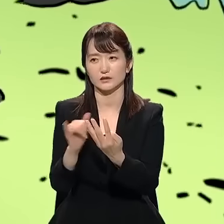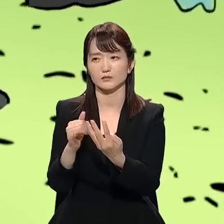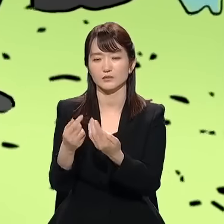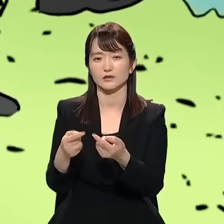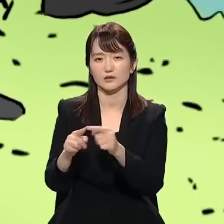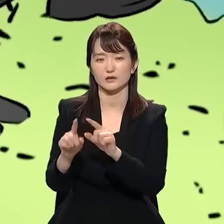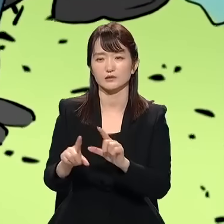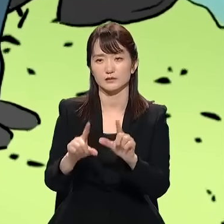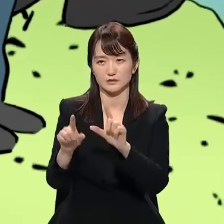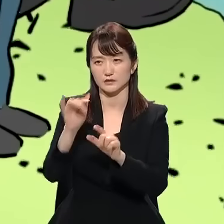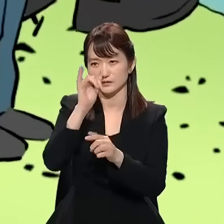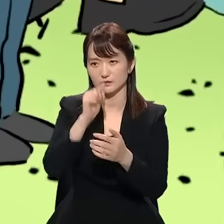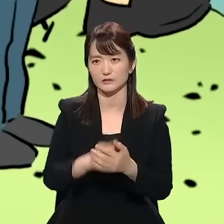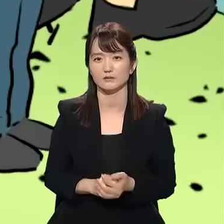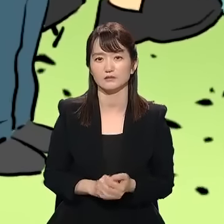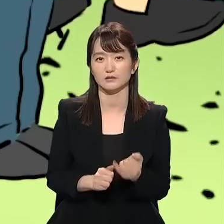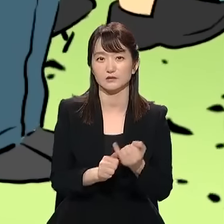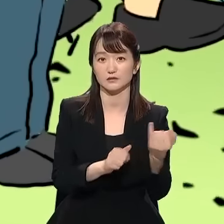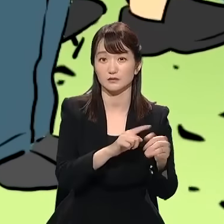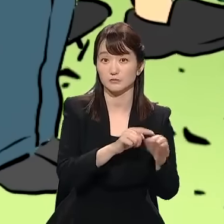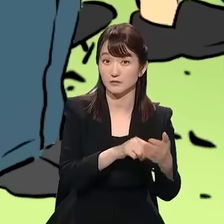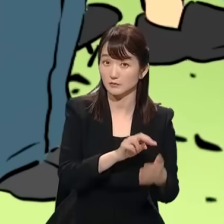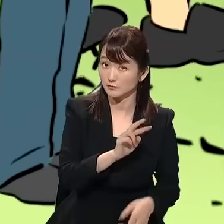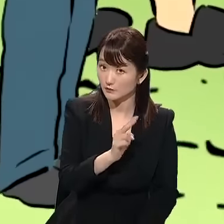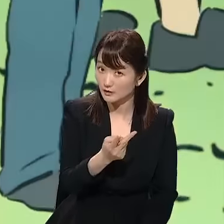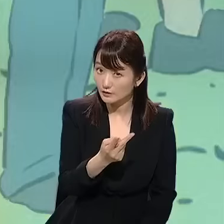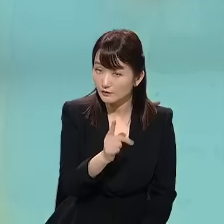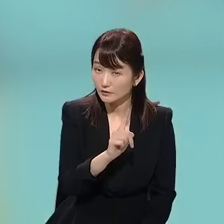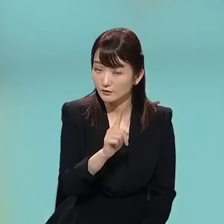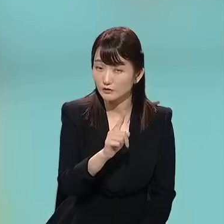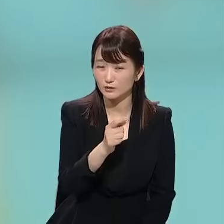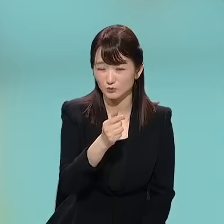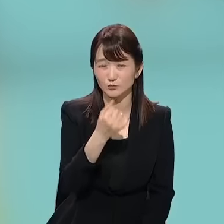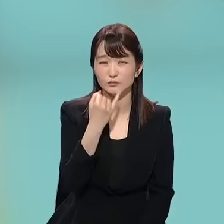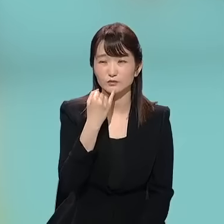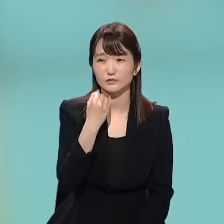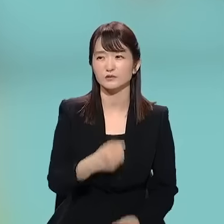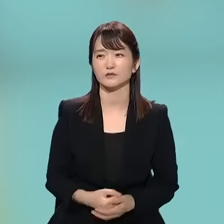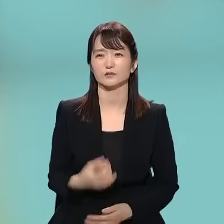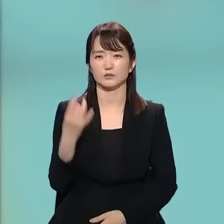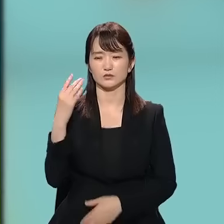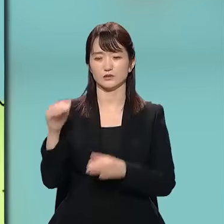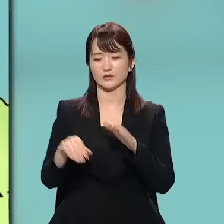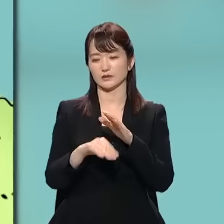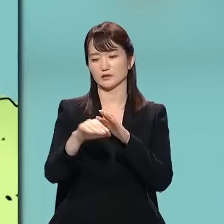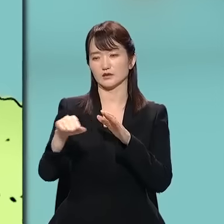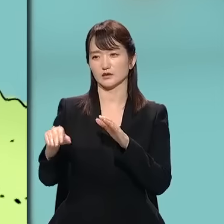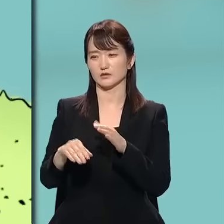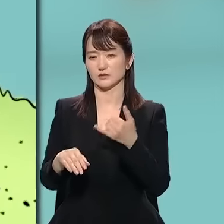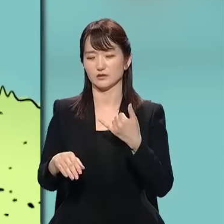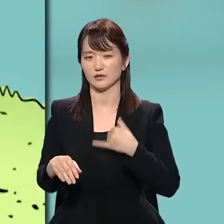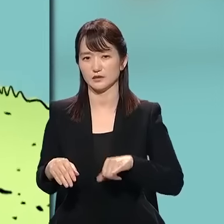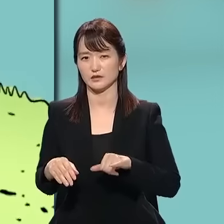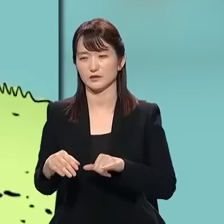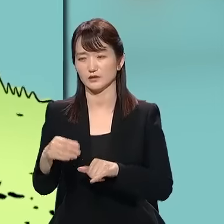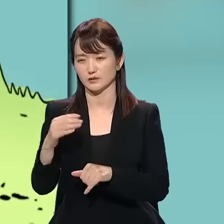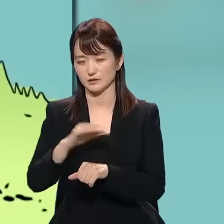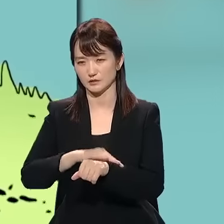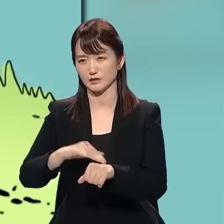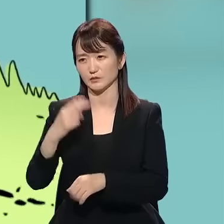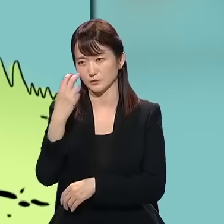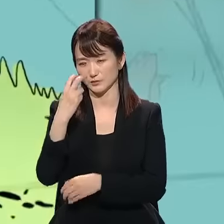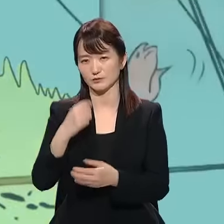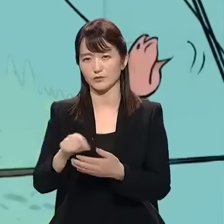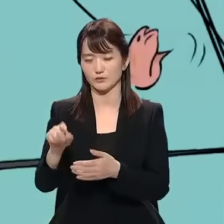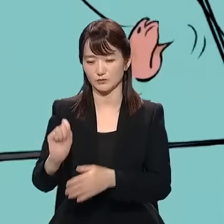합니다 그런다고 마음이 달라졌을까요 예 조금 좋아졌어요 워낙 가정적이고 때문에 그것 때문에 배신감이 컸는데 또